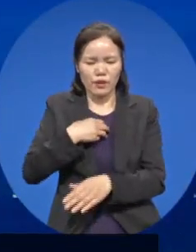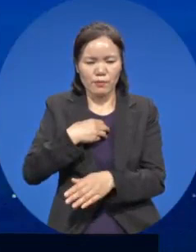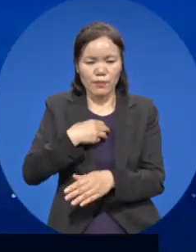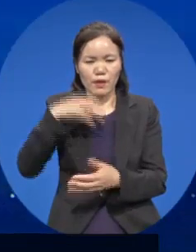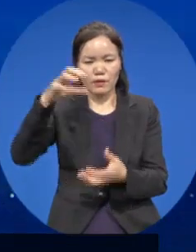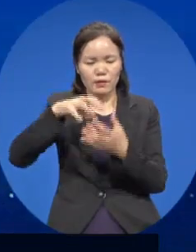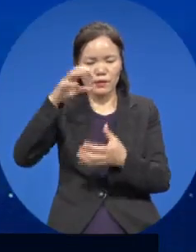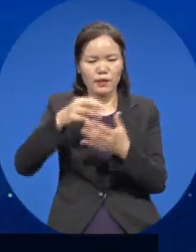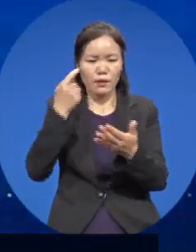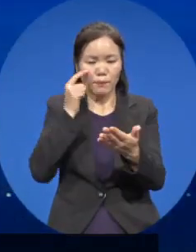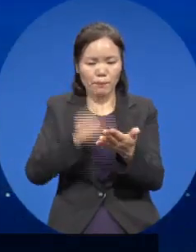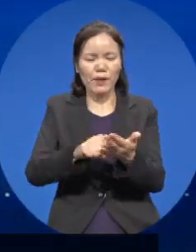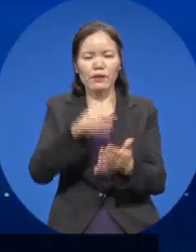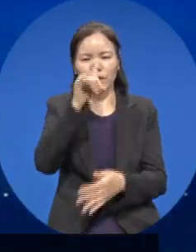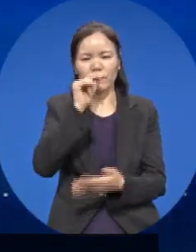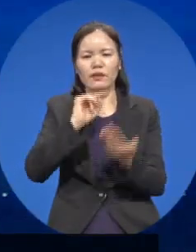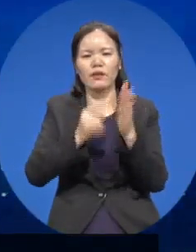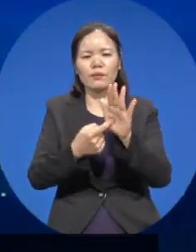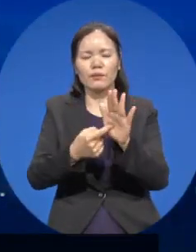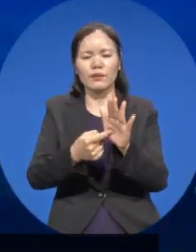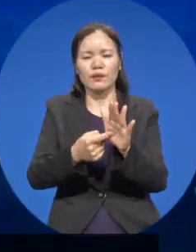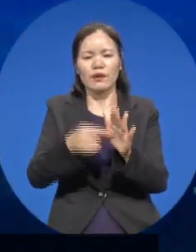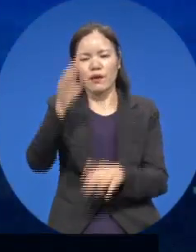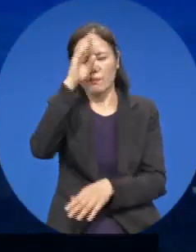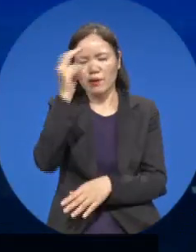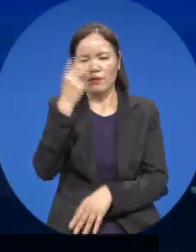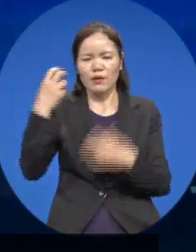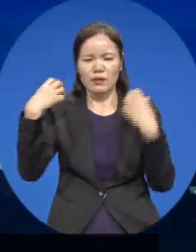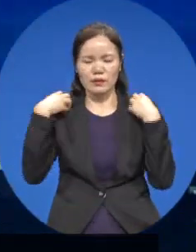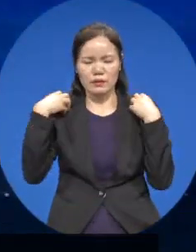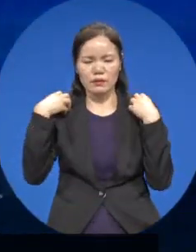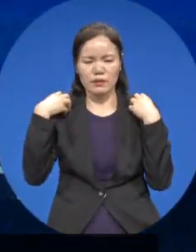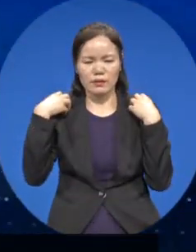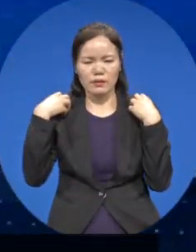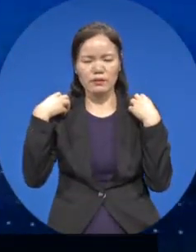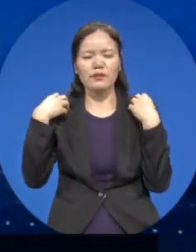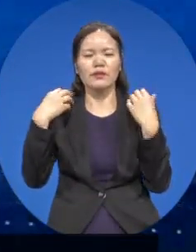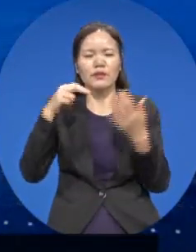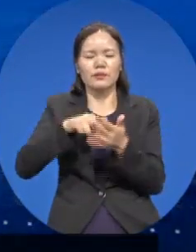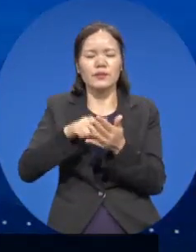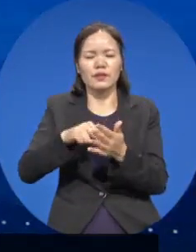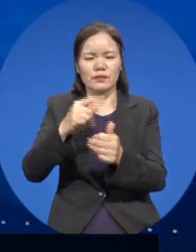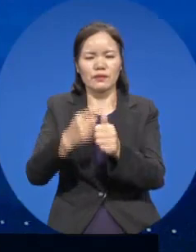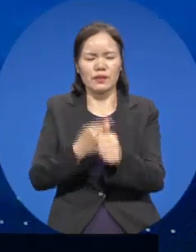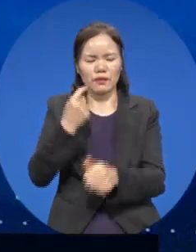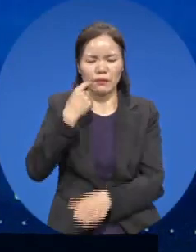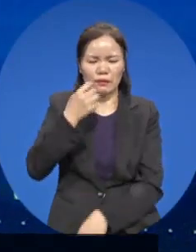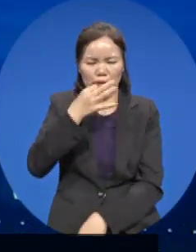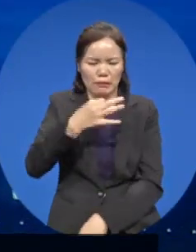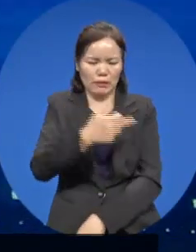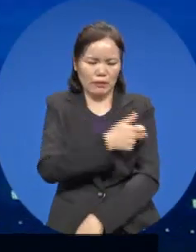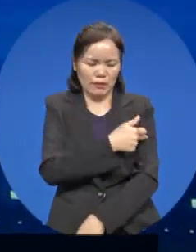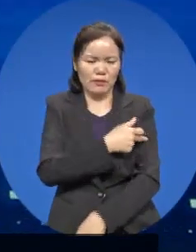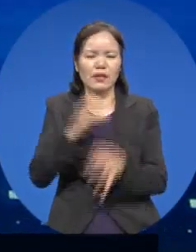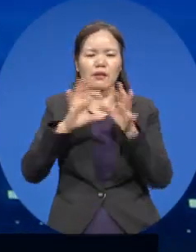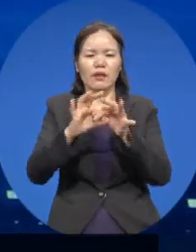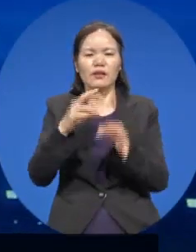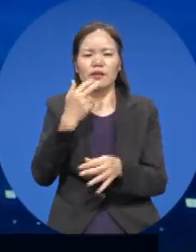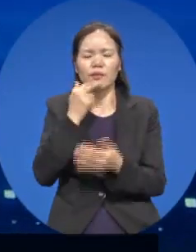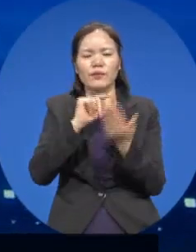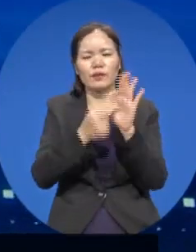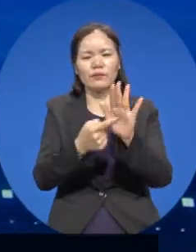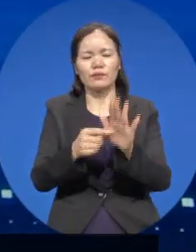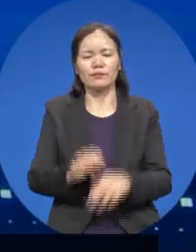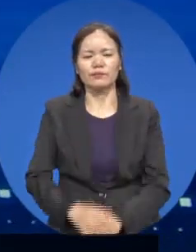얘기가 나온 것이고 질병관리 청 에서는 그렇기 때문에 독감 백신과 는 관련이 없다 이렇게 결론을 낸 상태입니다 경찰은